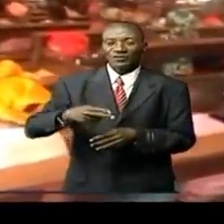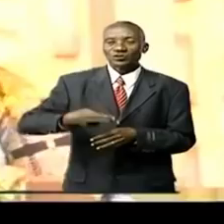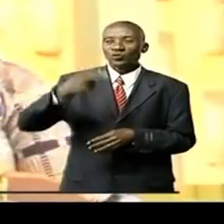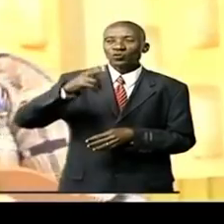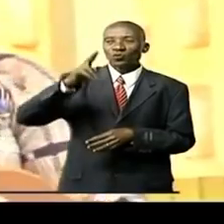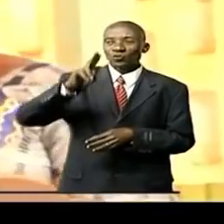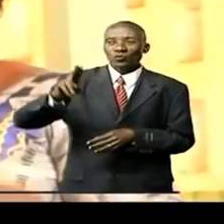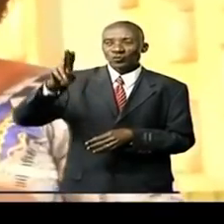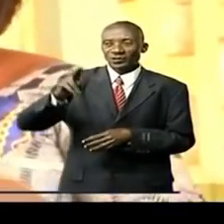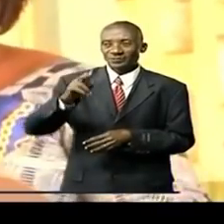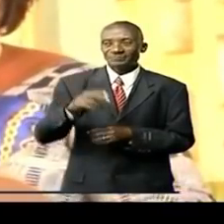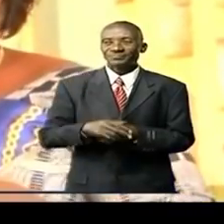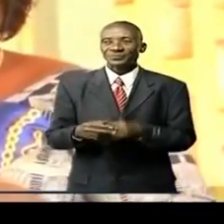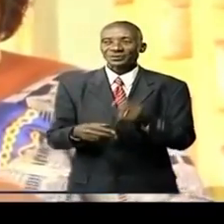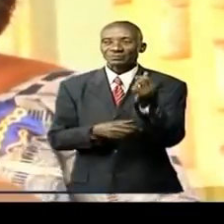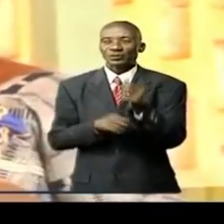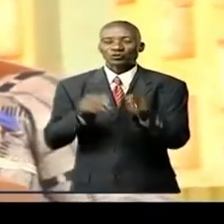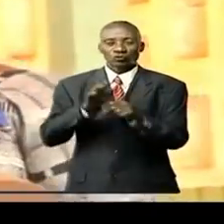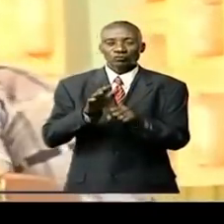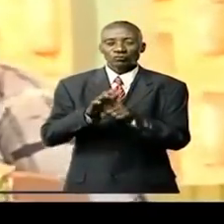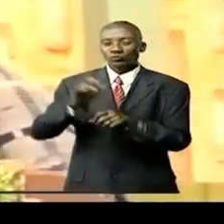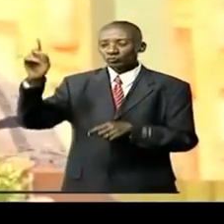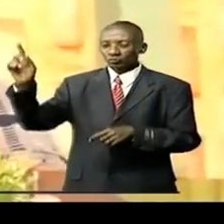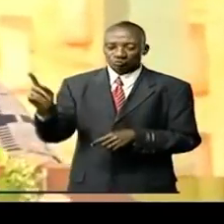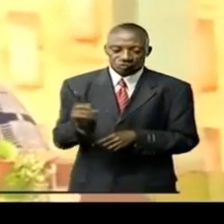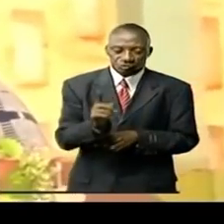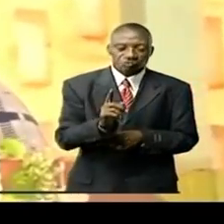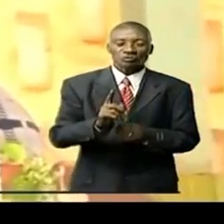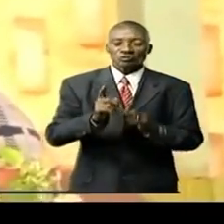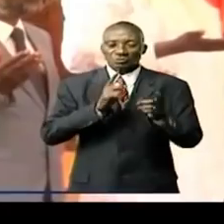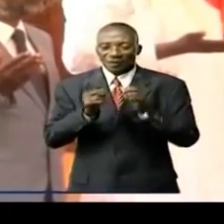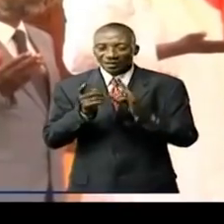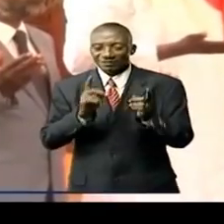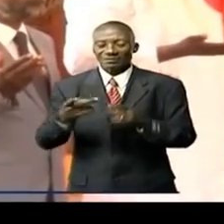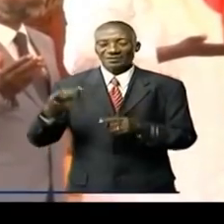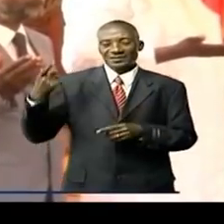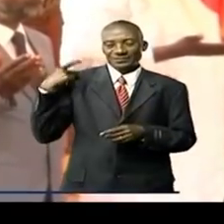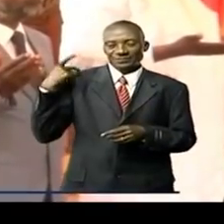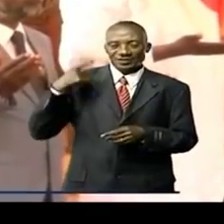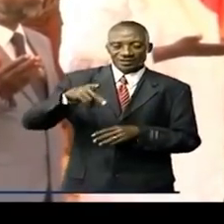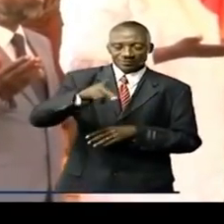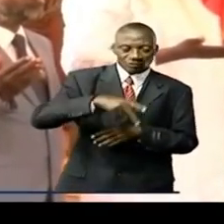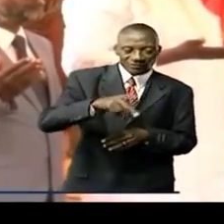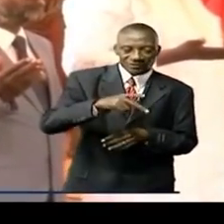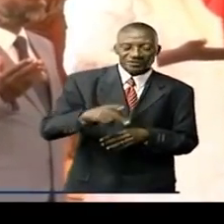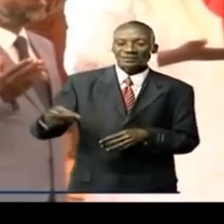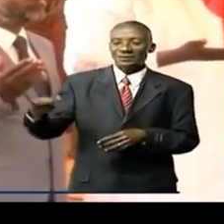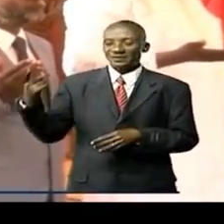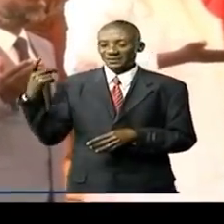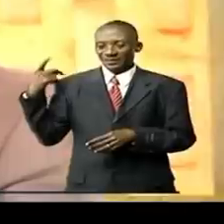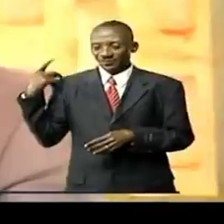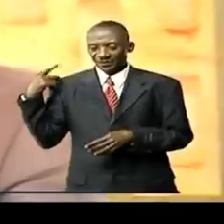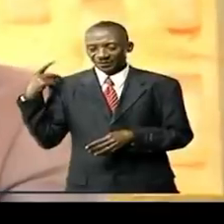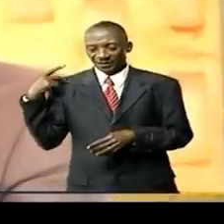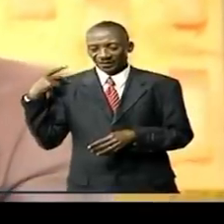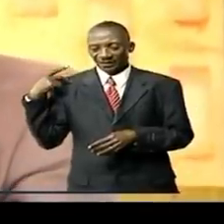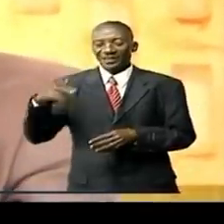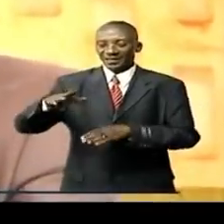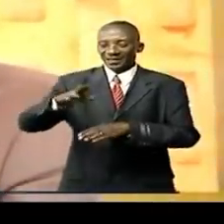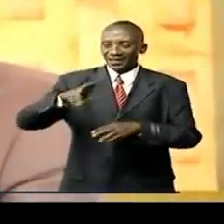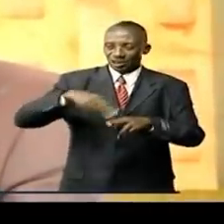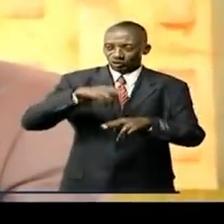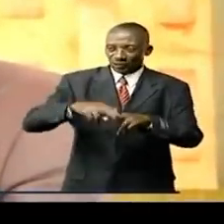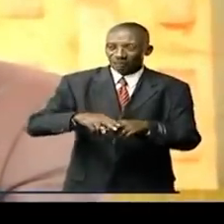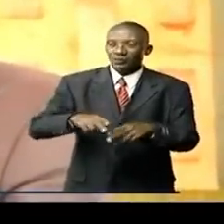abondé dans le même sens, les députés provinciaux et nationaux, les sénateurs, les différentes couches de la population. Pour le